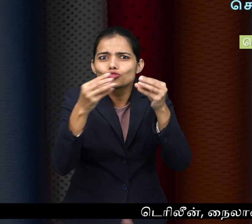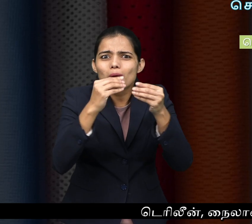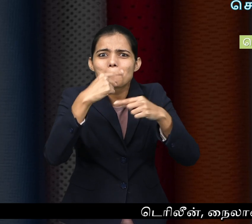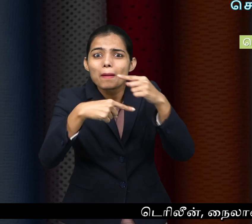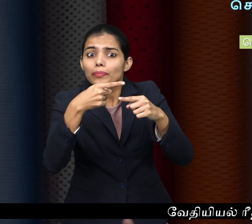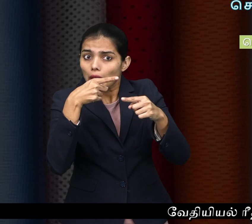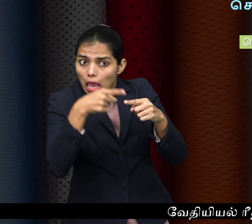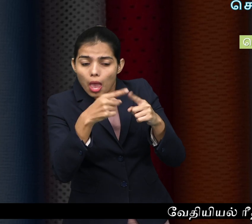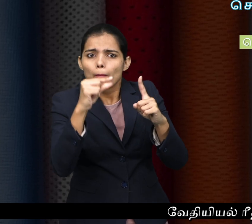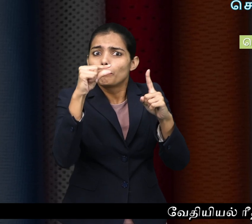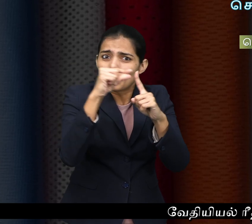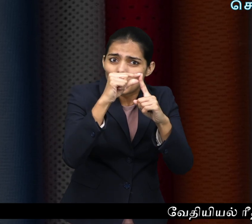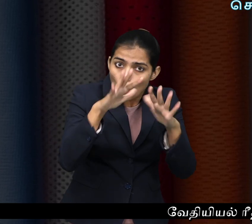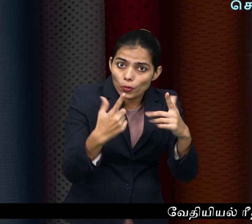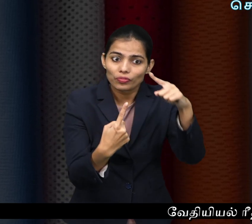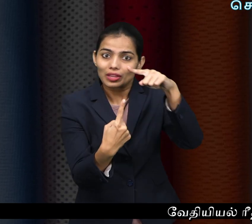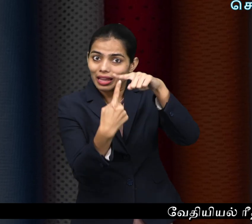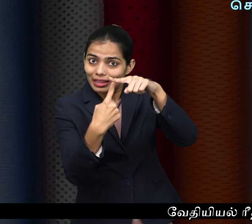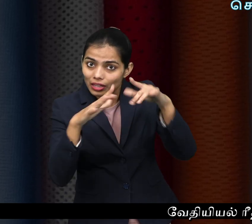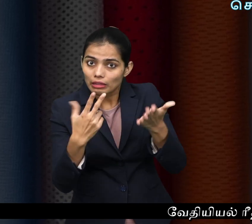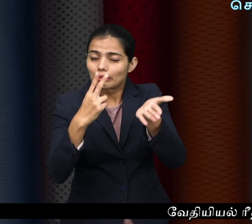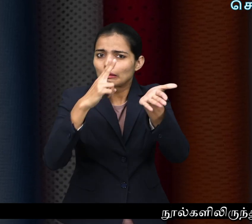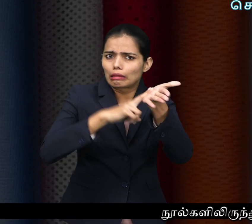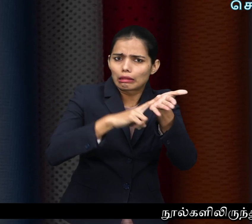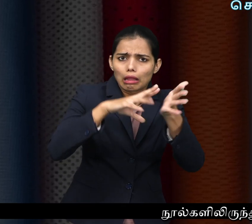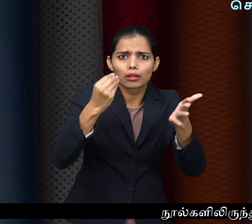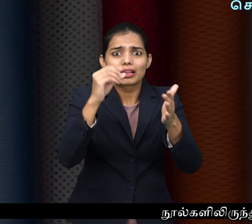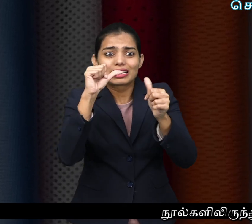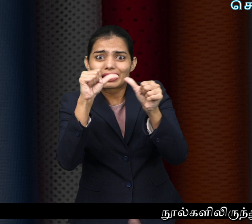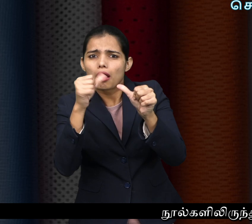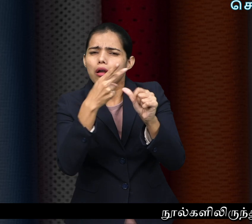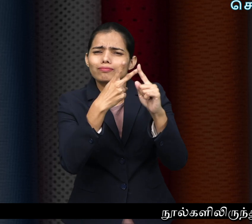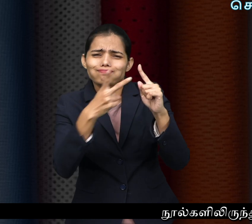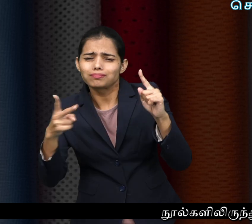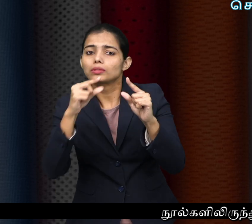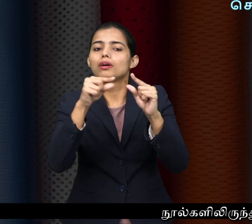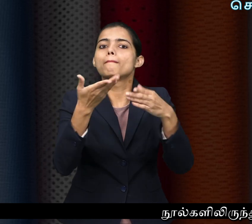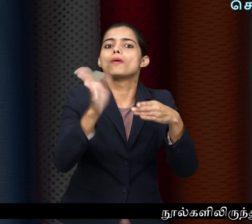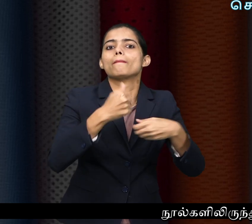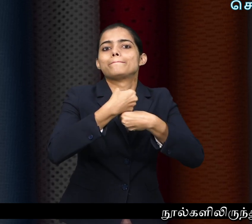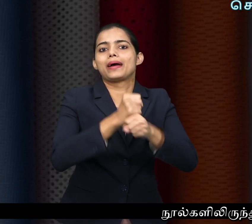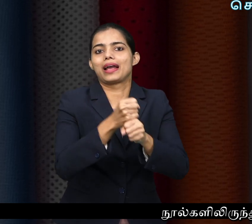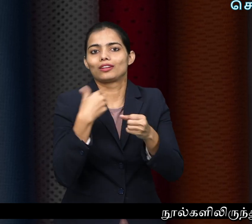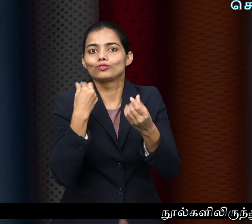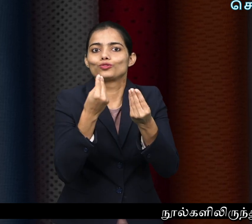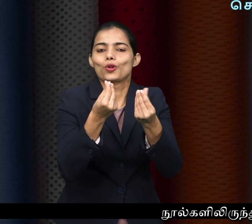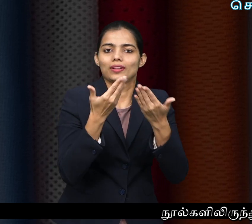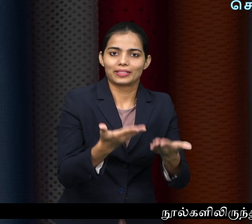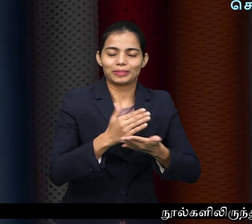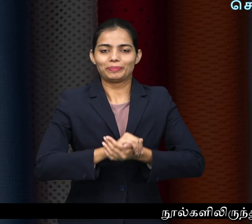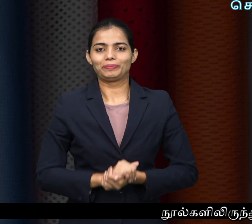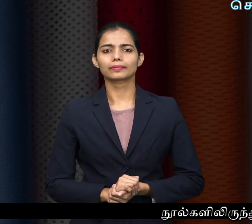போன்ற வேதியியல் ரீதியான உருவாக்கப்பட்ட நூல்களிலிருந்து தயாரிக்கப்படுகின்றன.